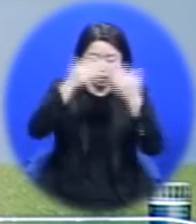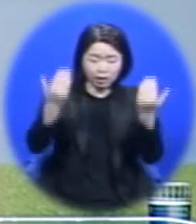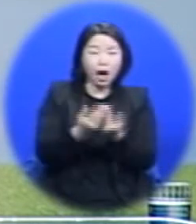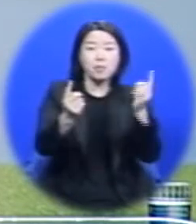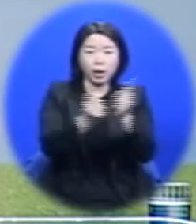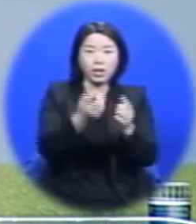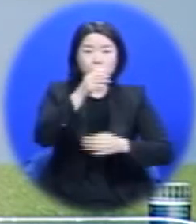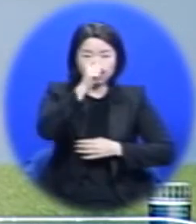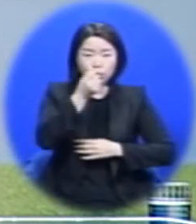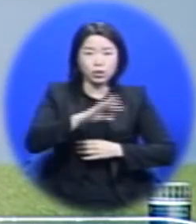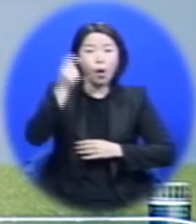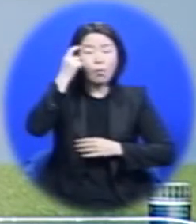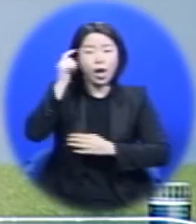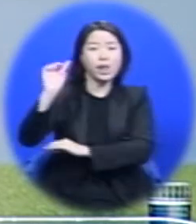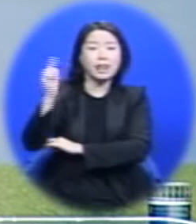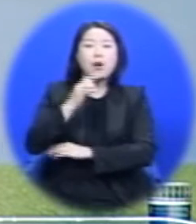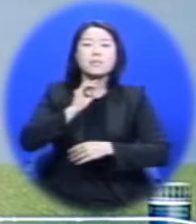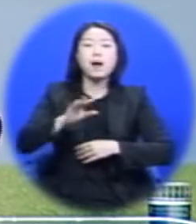또 특별히 그렇게 하시나 말이에요.